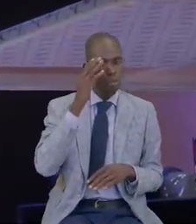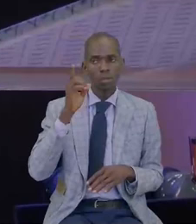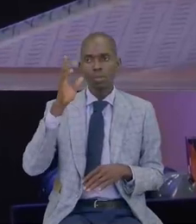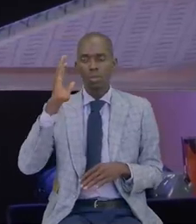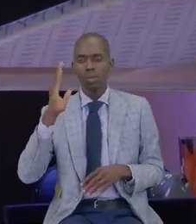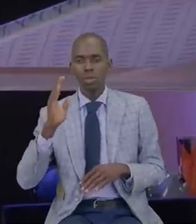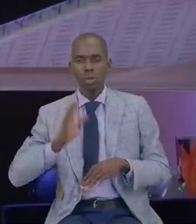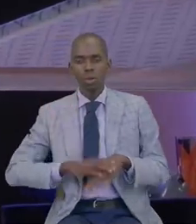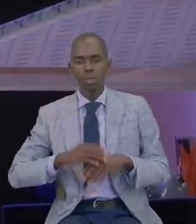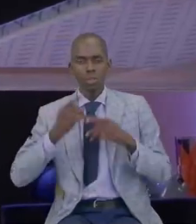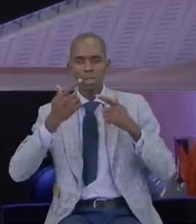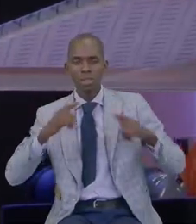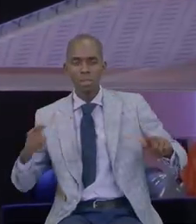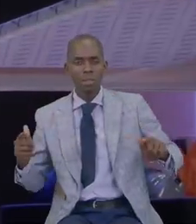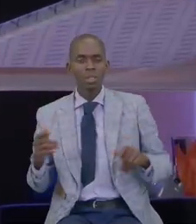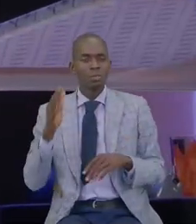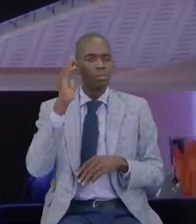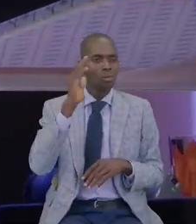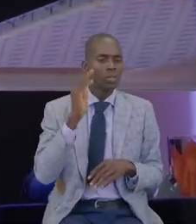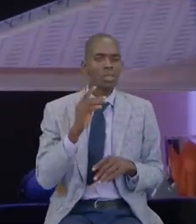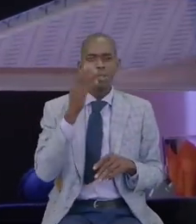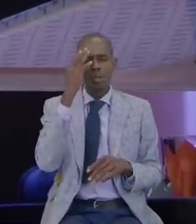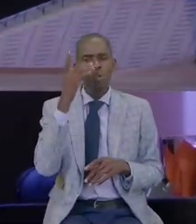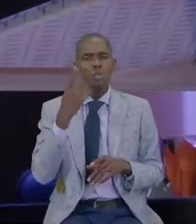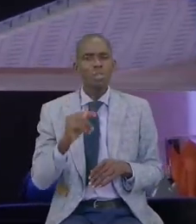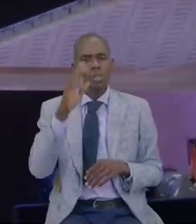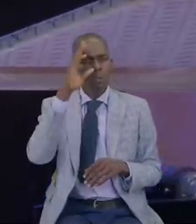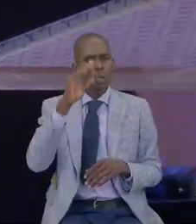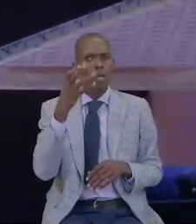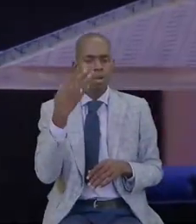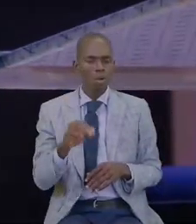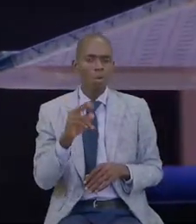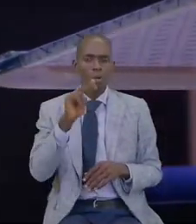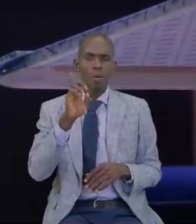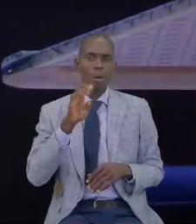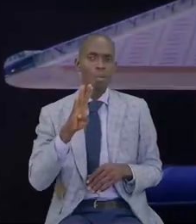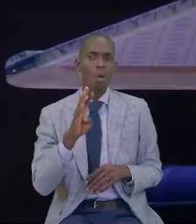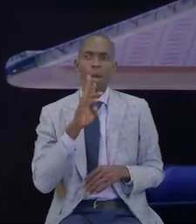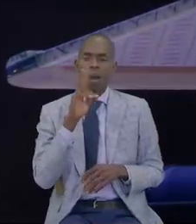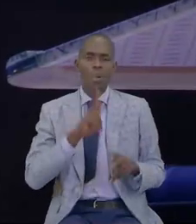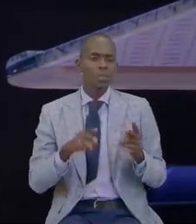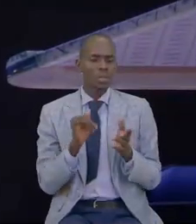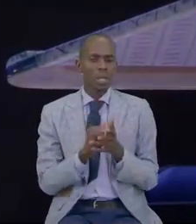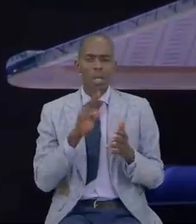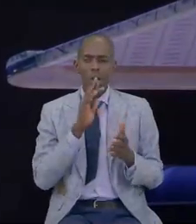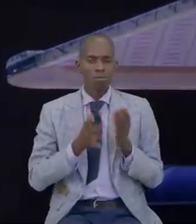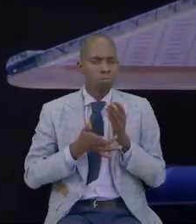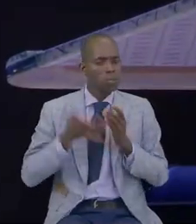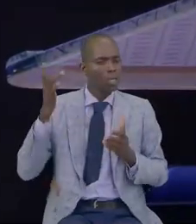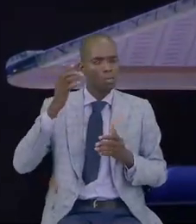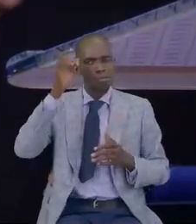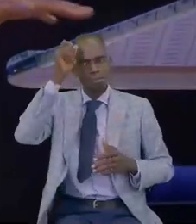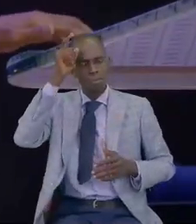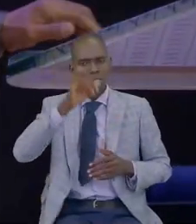Et les hommes de Nebuchadnezzar, ils étaient donc des gens qui étaient intelligents dans langue et en